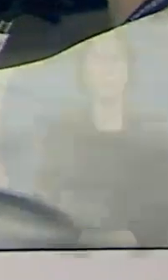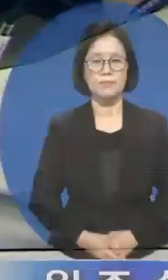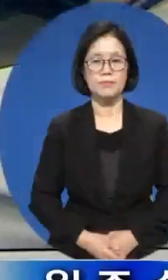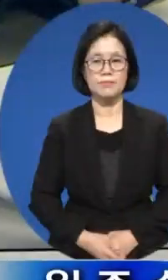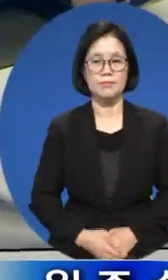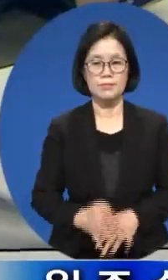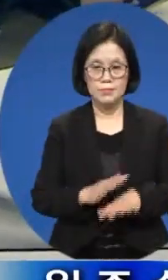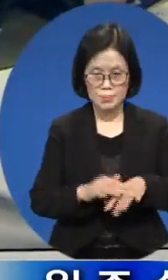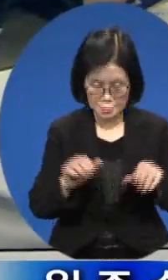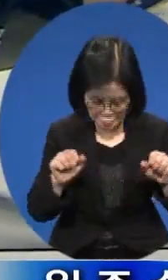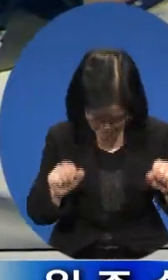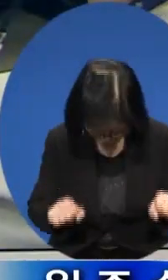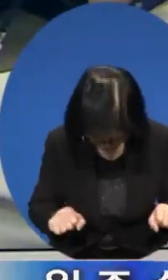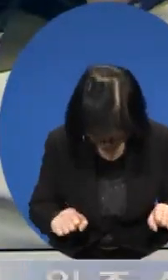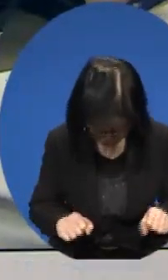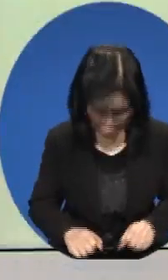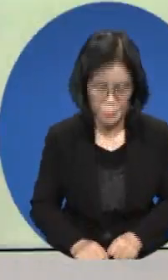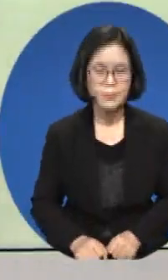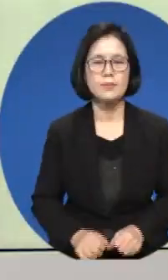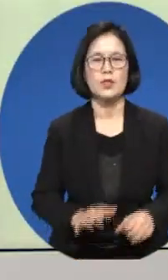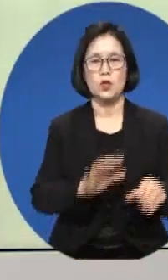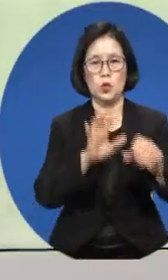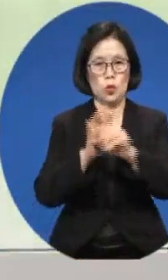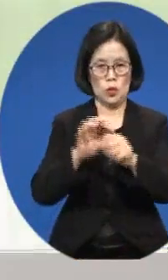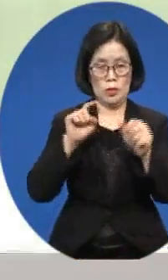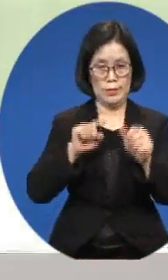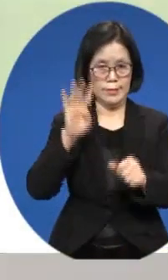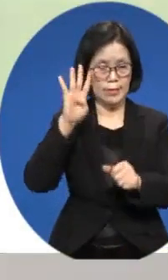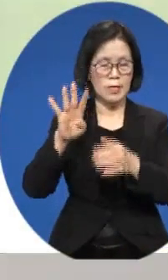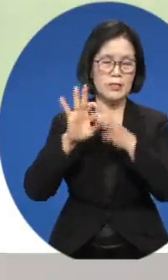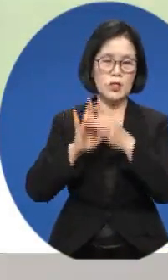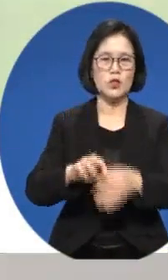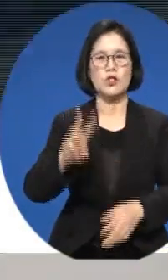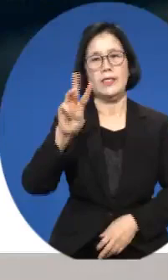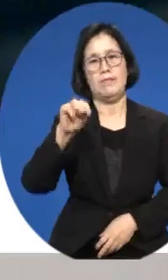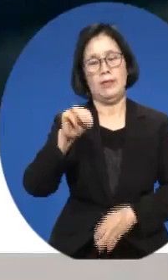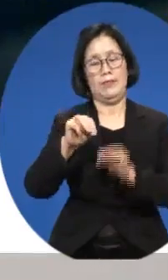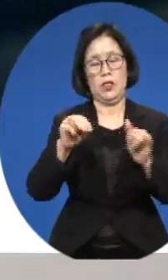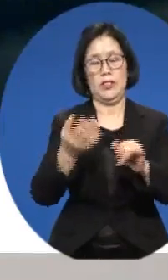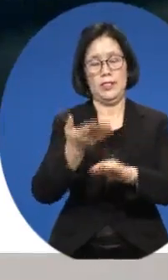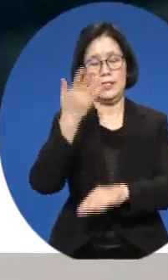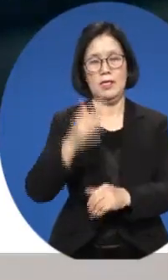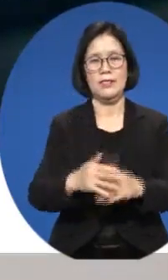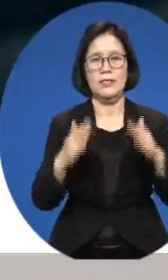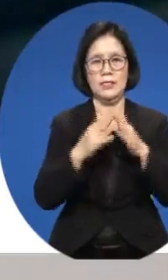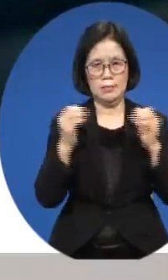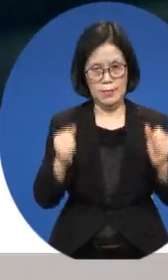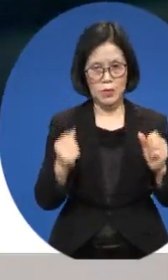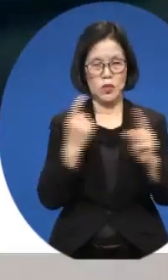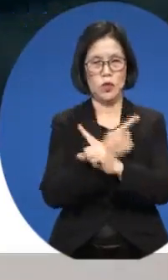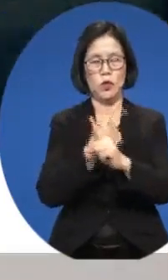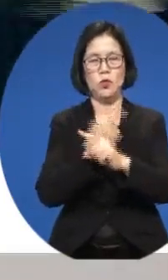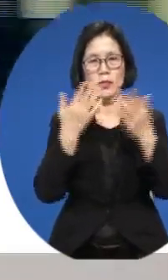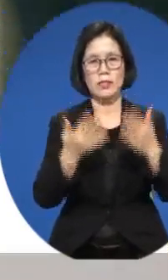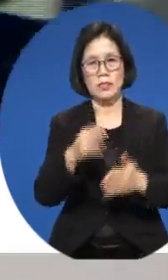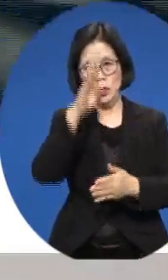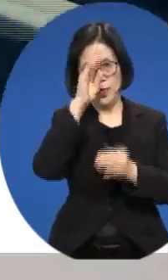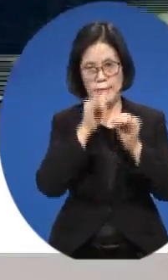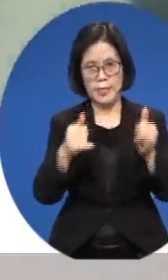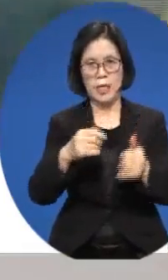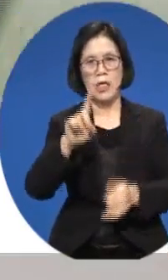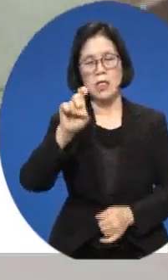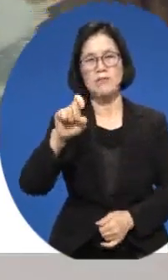여러분 안녕하십니까? 이 코로나19 확진자가 나흘 연속 3만 명대를 기록 중인 가운데 집에서 치료받는 환자가 16만 명